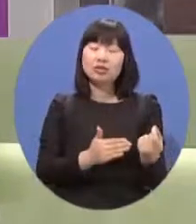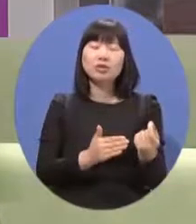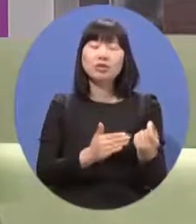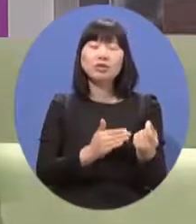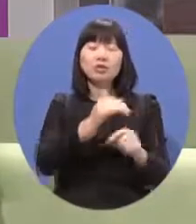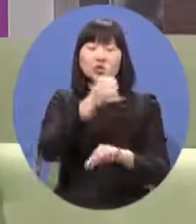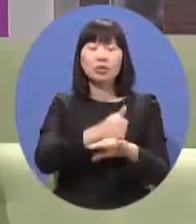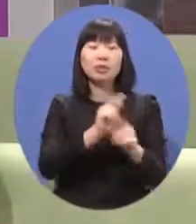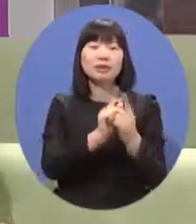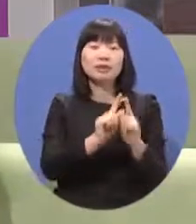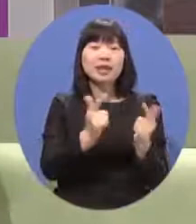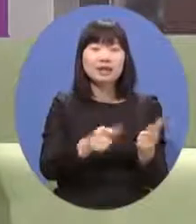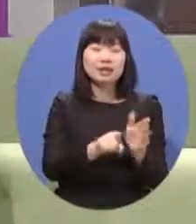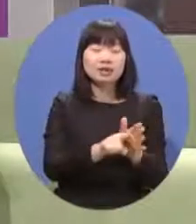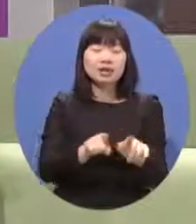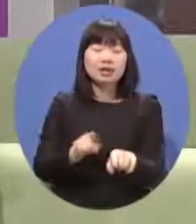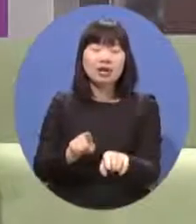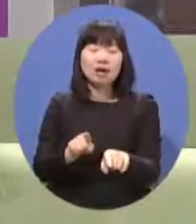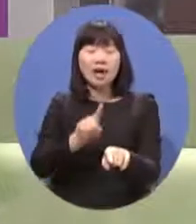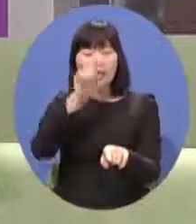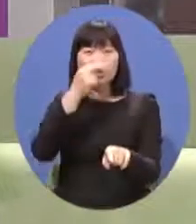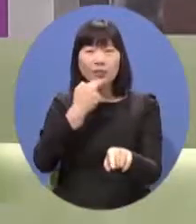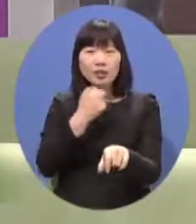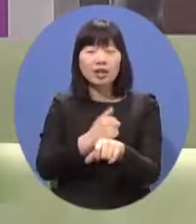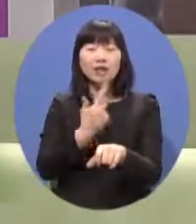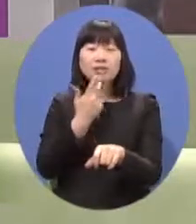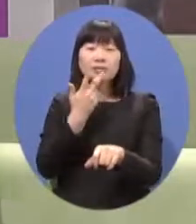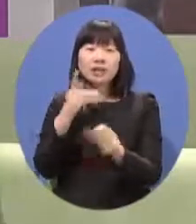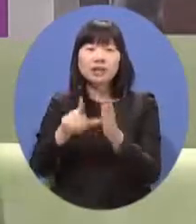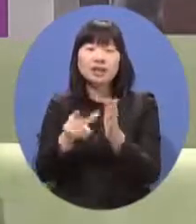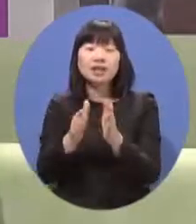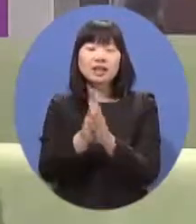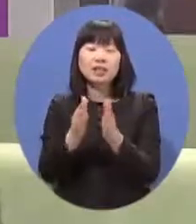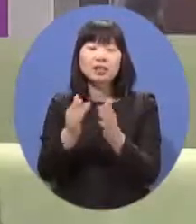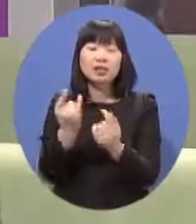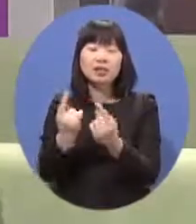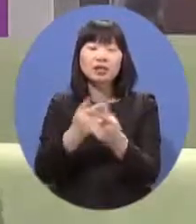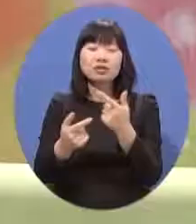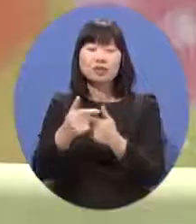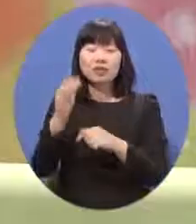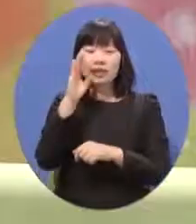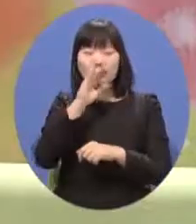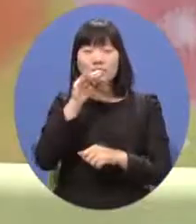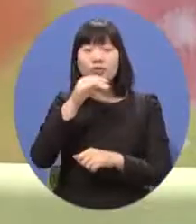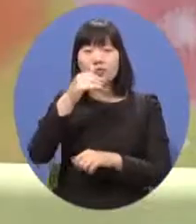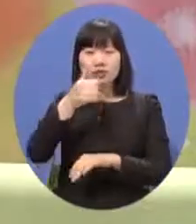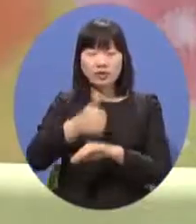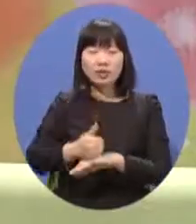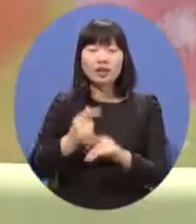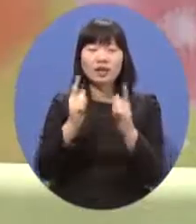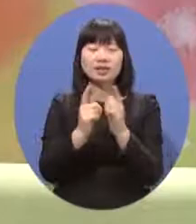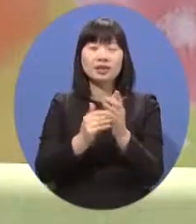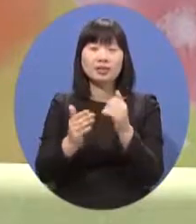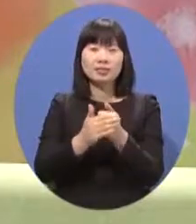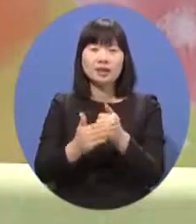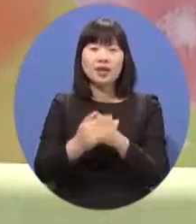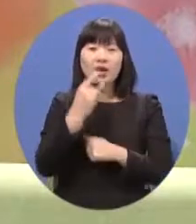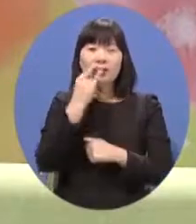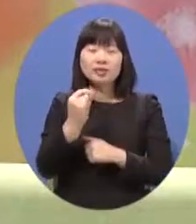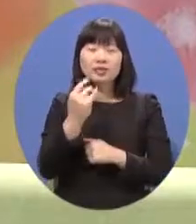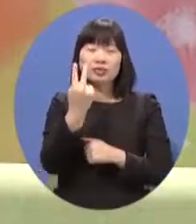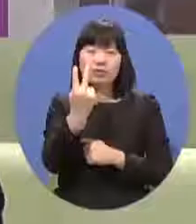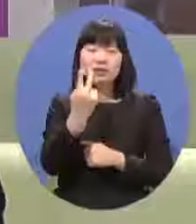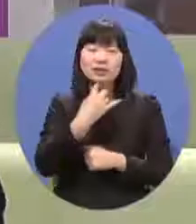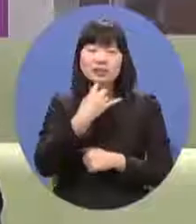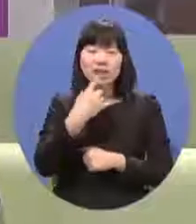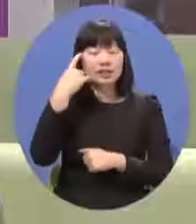되면 오히려 전혀 하지 않다가 7, 8세에 시작하는 것보다 더 못한 효과를 가져올 수도 있거든요. 그러니까 그렇게 되지 않으려면 어머님들이 한두 가지